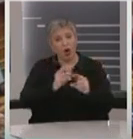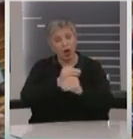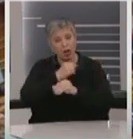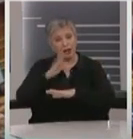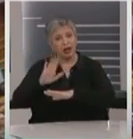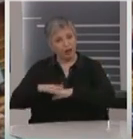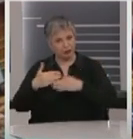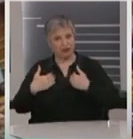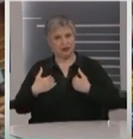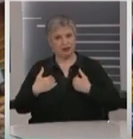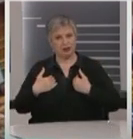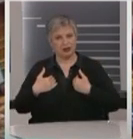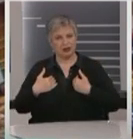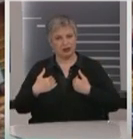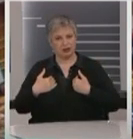Αλλά όμως,